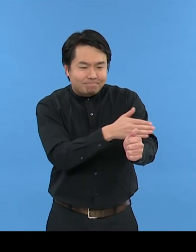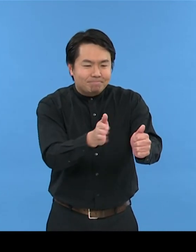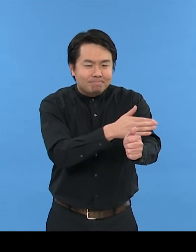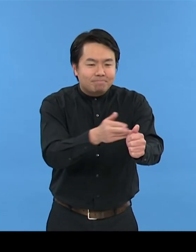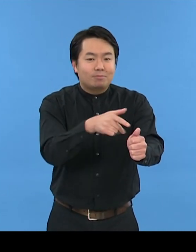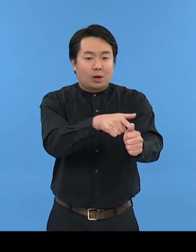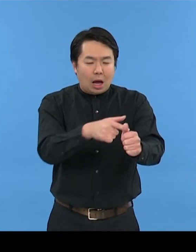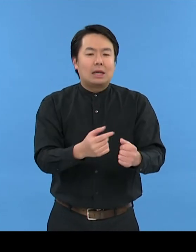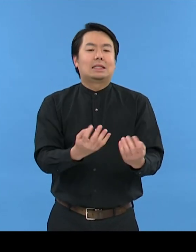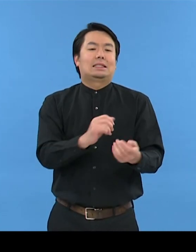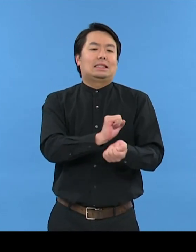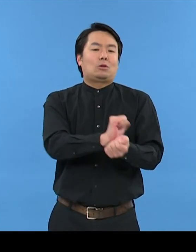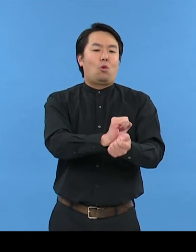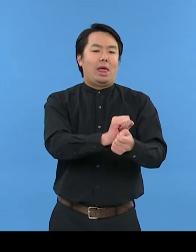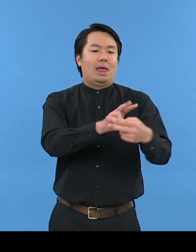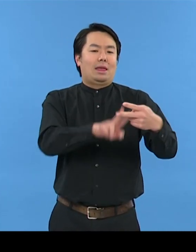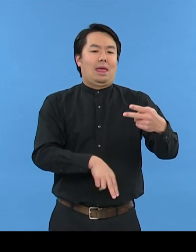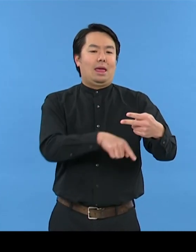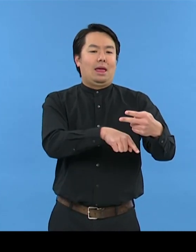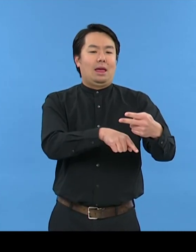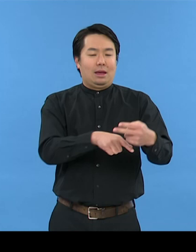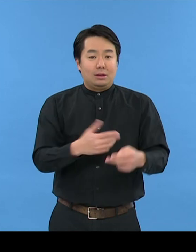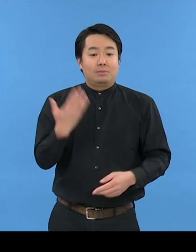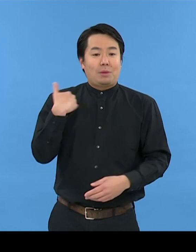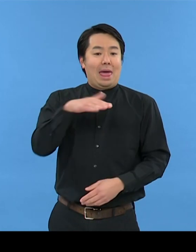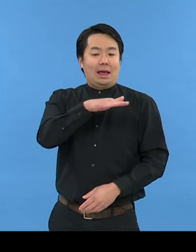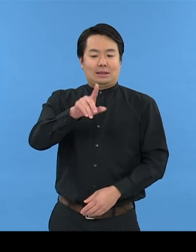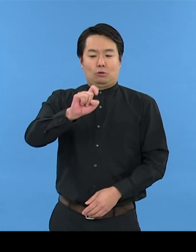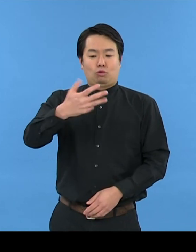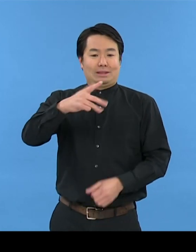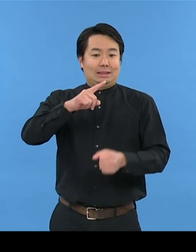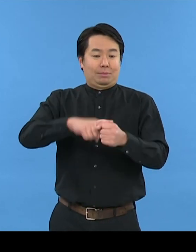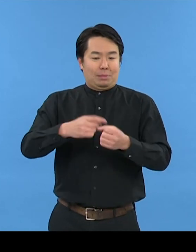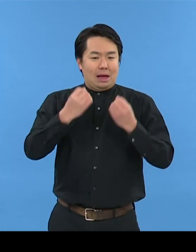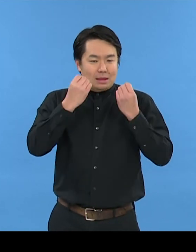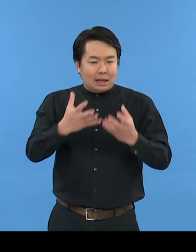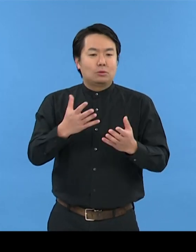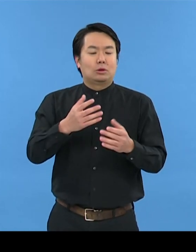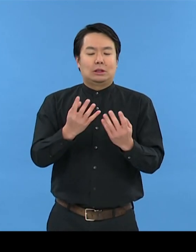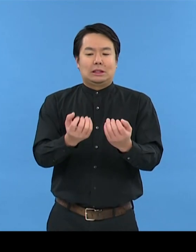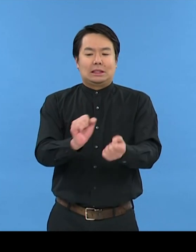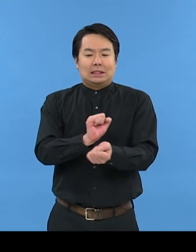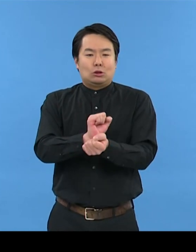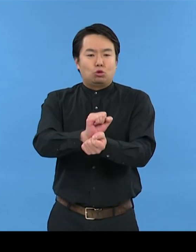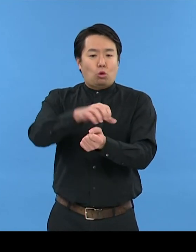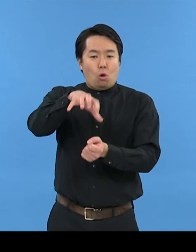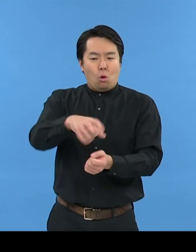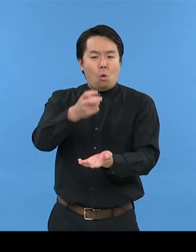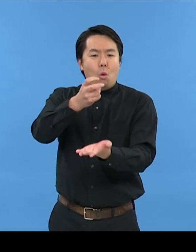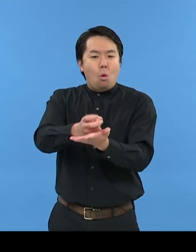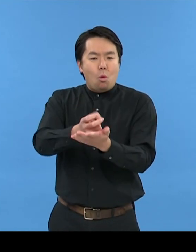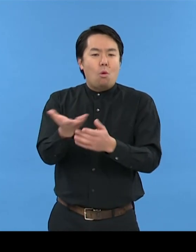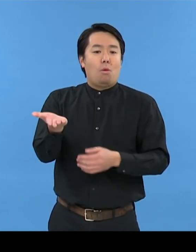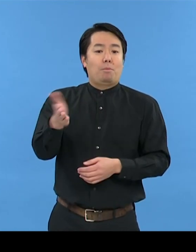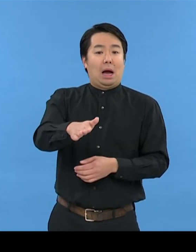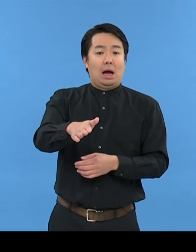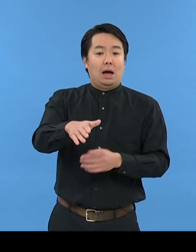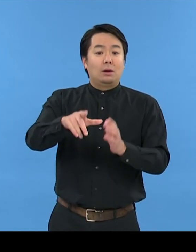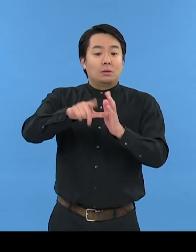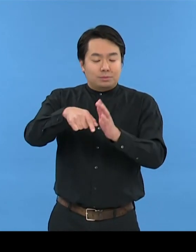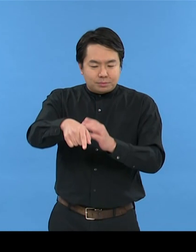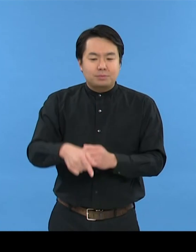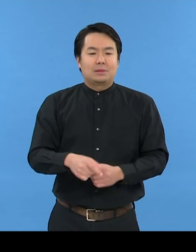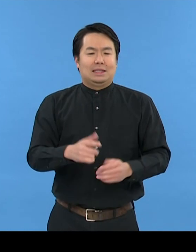型だったんですで新しい法律ができて18年にできたんですけれども腫瘍報告というのは力って教育を